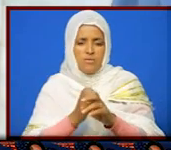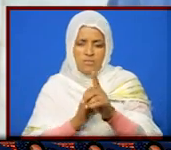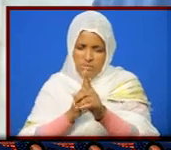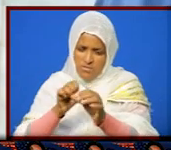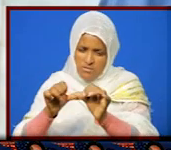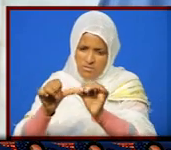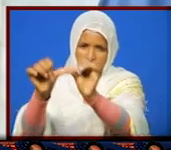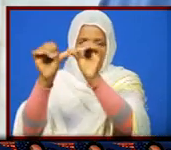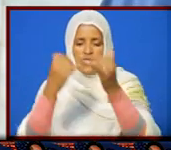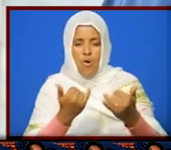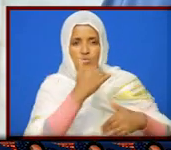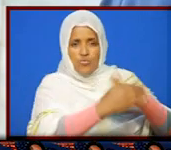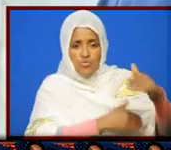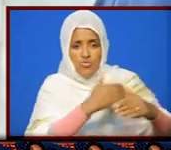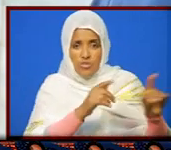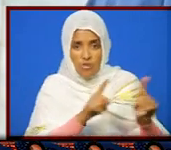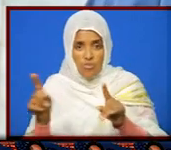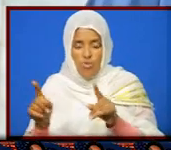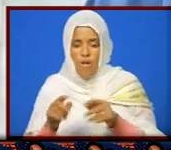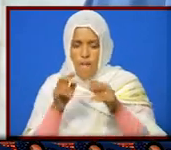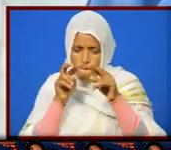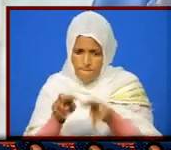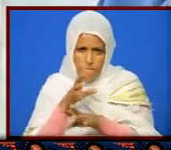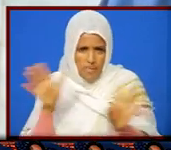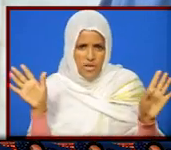ነው፣ አያቆምም። የአሁኑ ትውልድ ጥያቄ ደግሞ